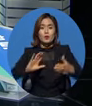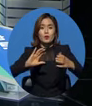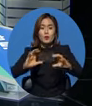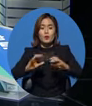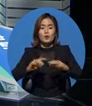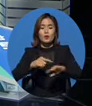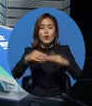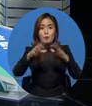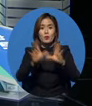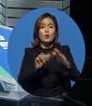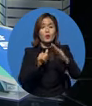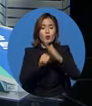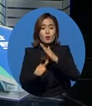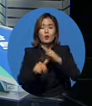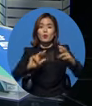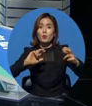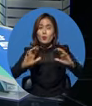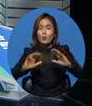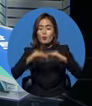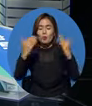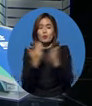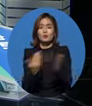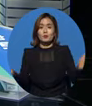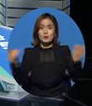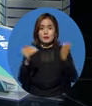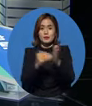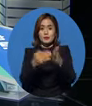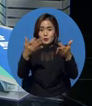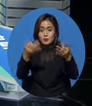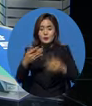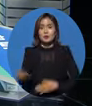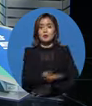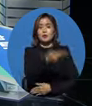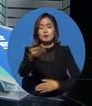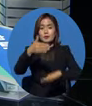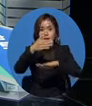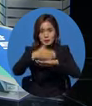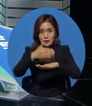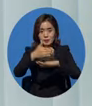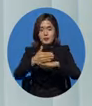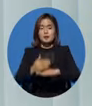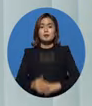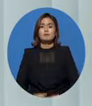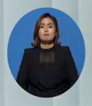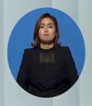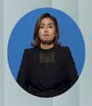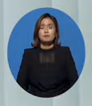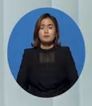더불어 민주당 당대표 후보 토론회 를 마치겠습니다 시청해주신 여러분 감사합니다